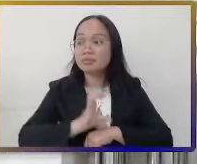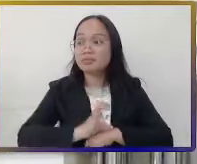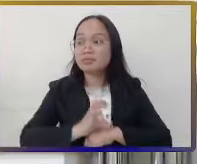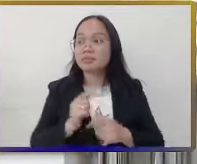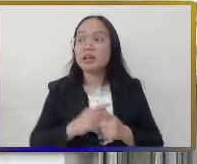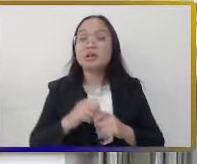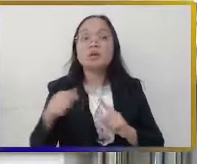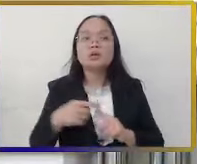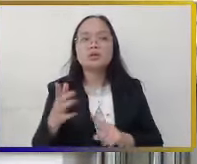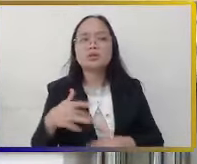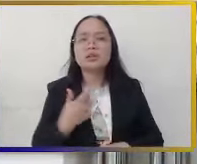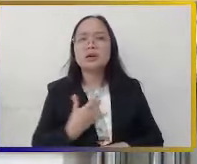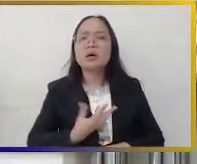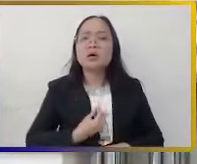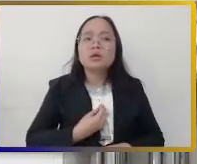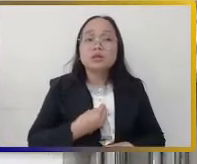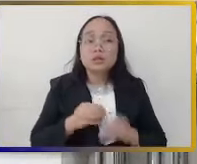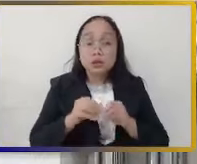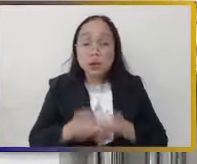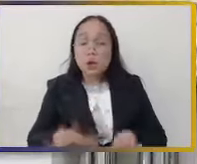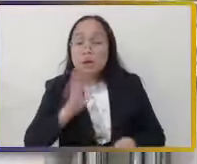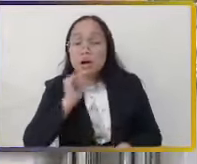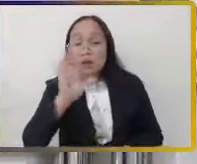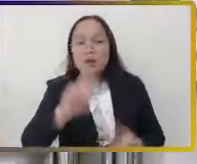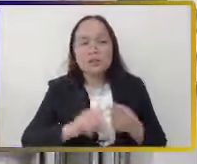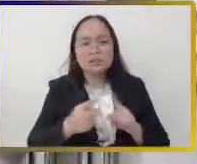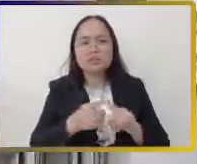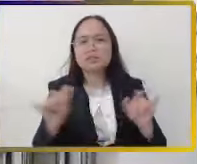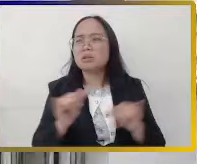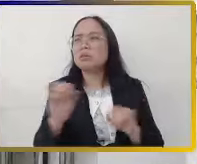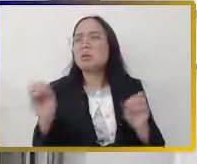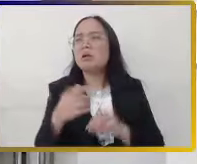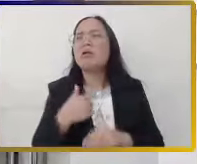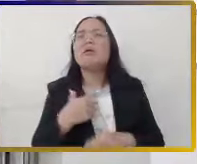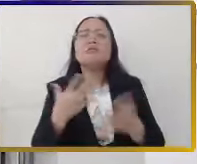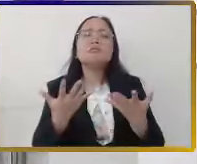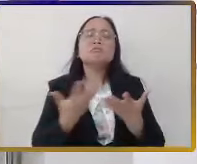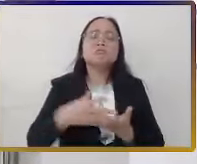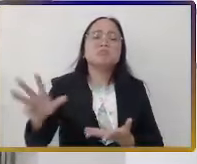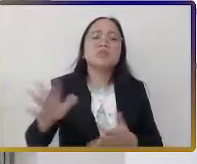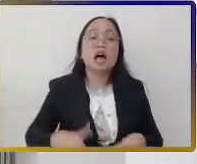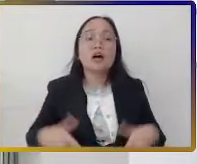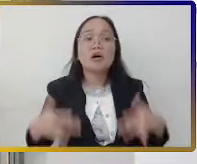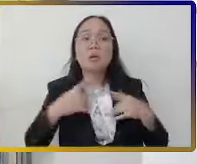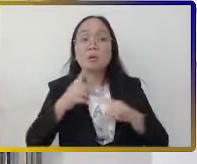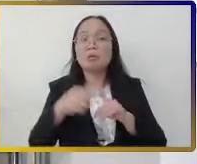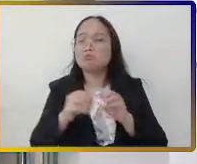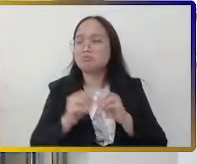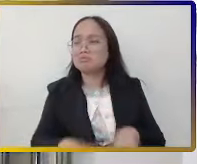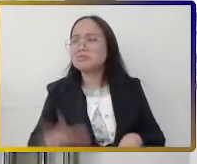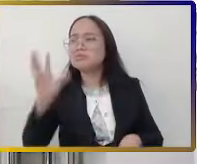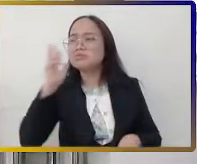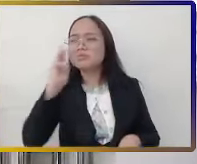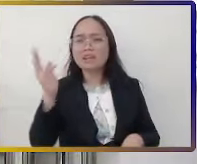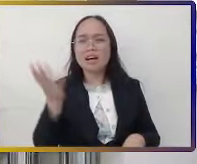Tapos natatakot kang iwanan niya na parang wala nang kwenta ang buhay mo pag nawala siya.